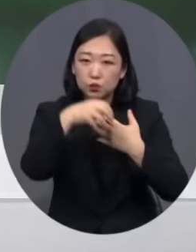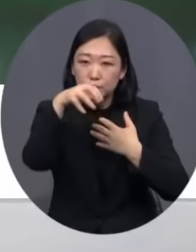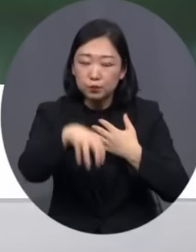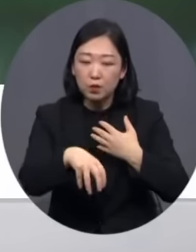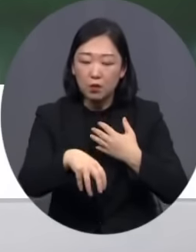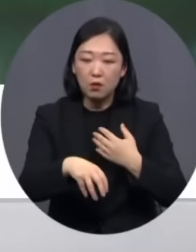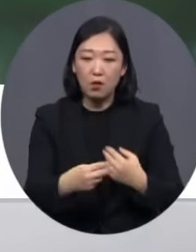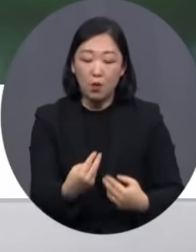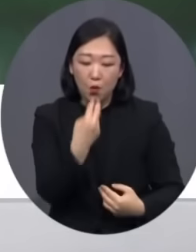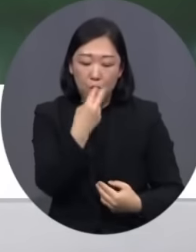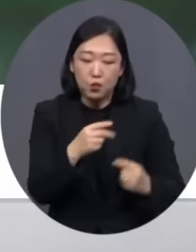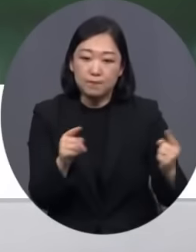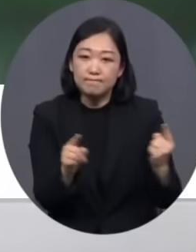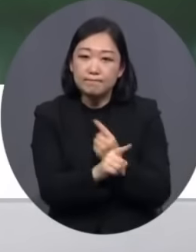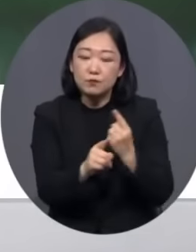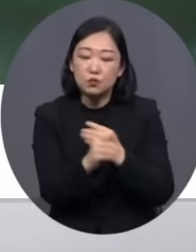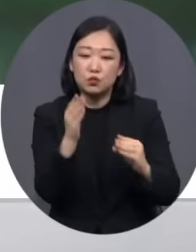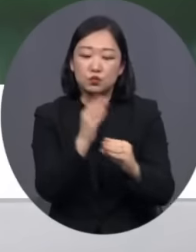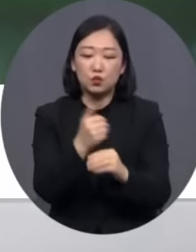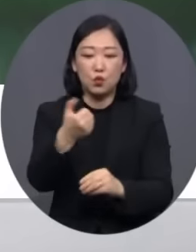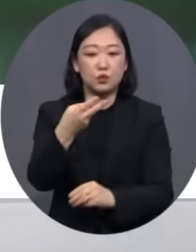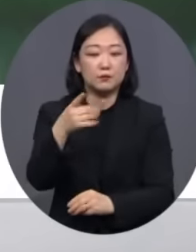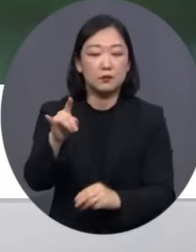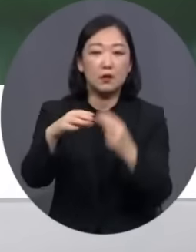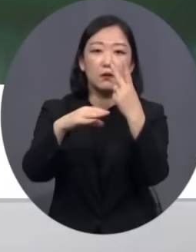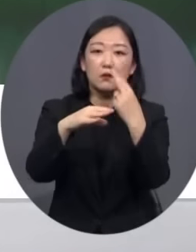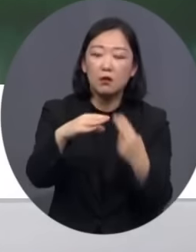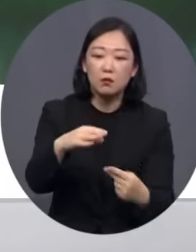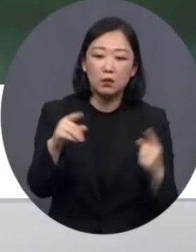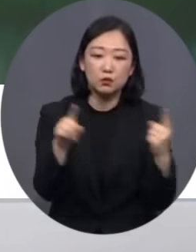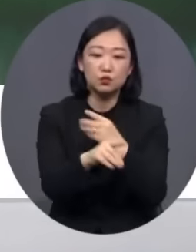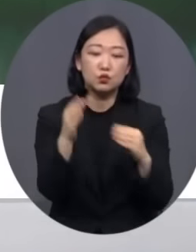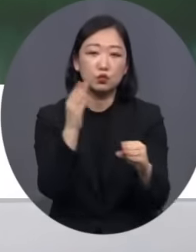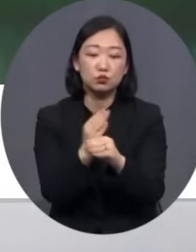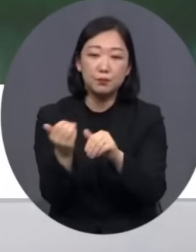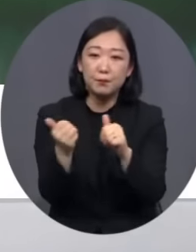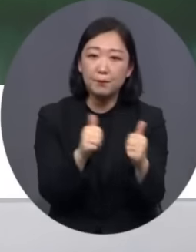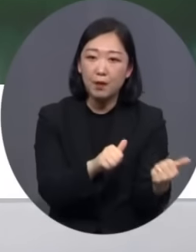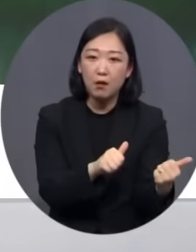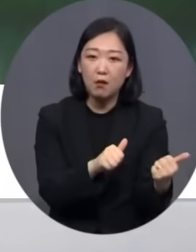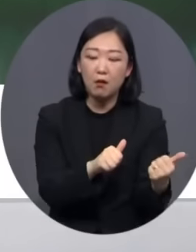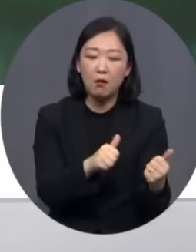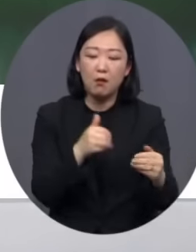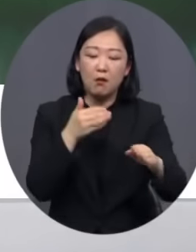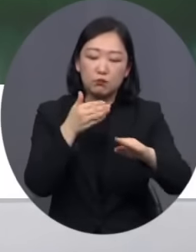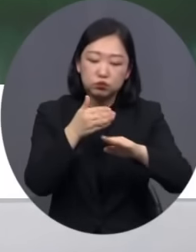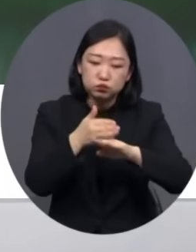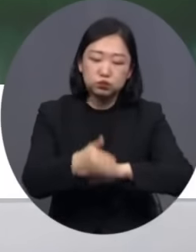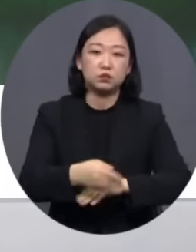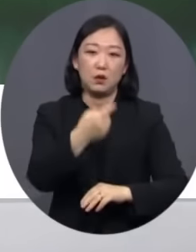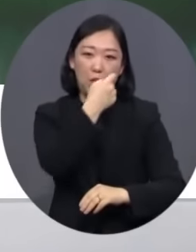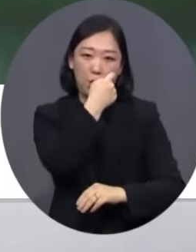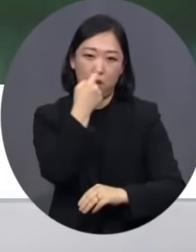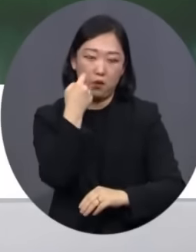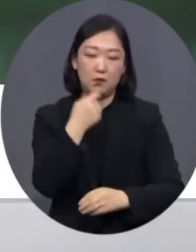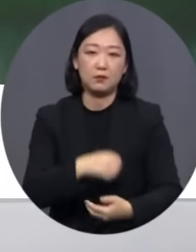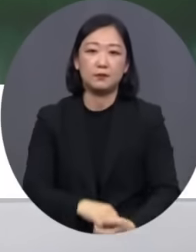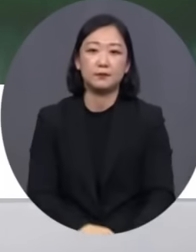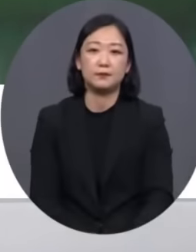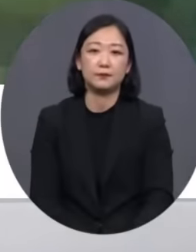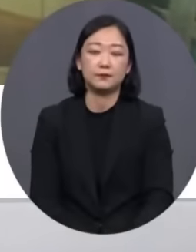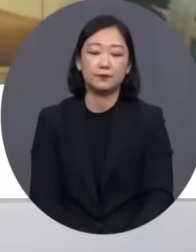서귀포의료원에서 고압 산소 치료를 받던 50대 다이버가 치료 도중 숨진 사실이 뒤늦게